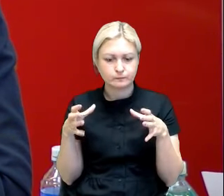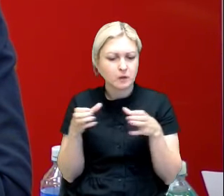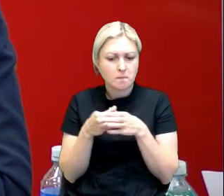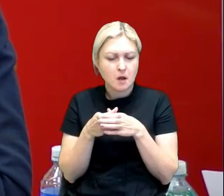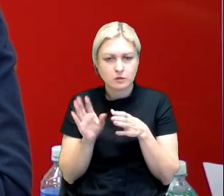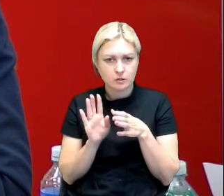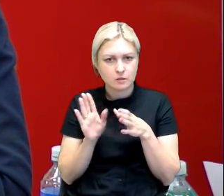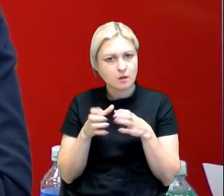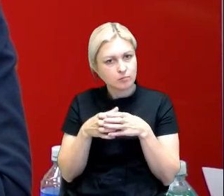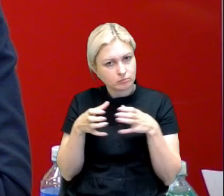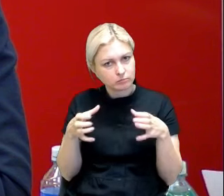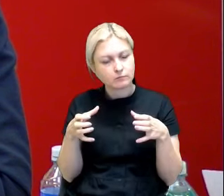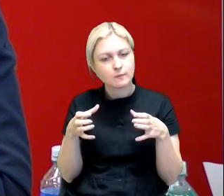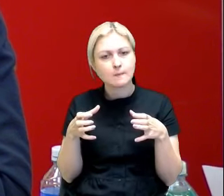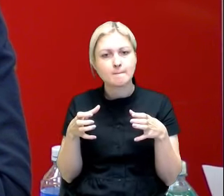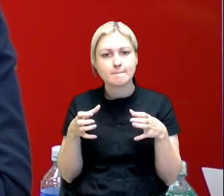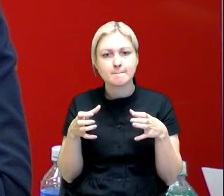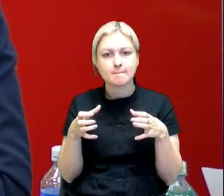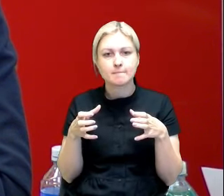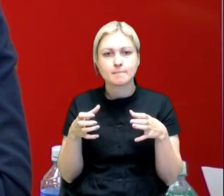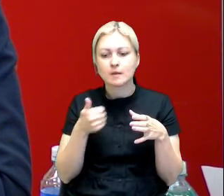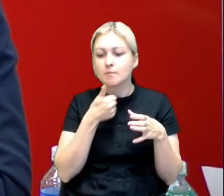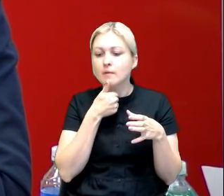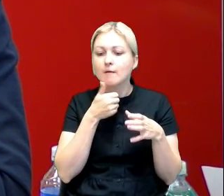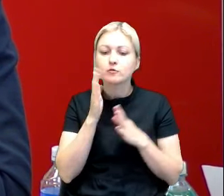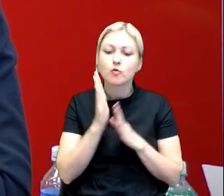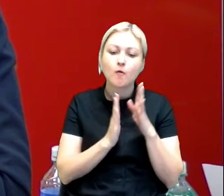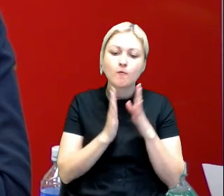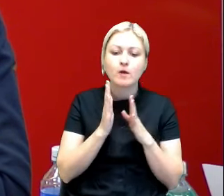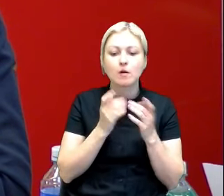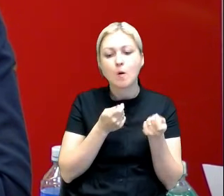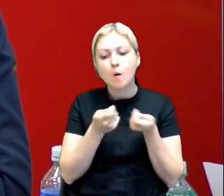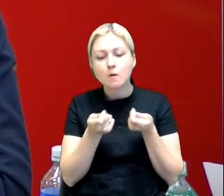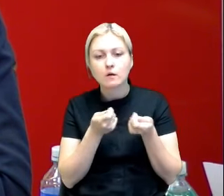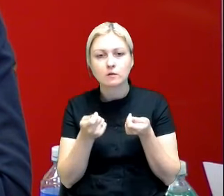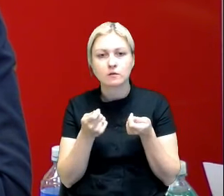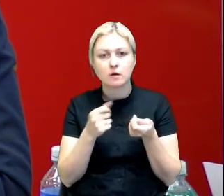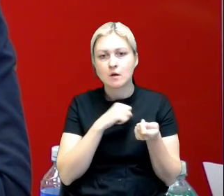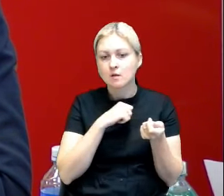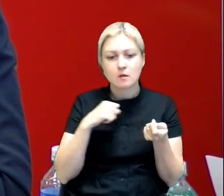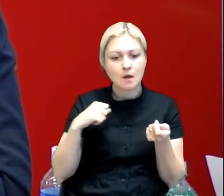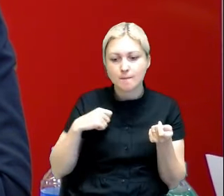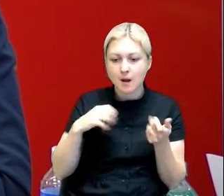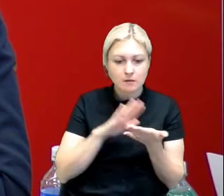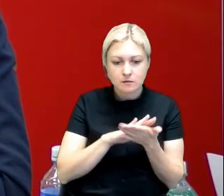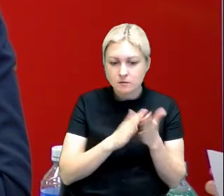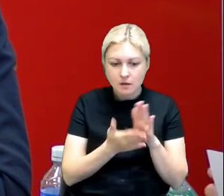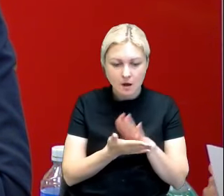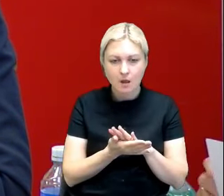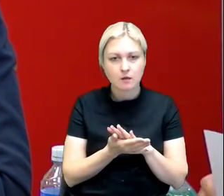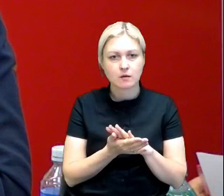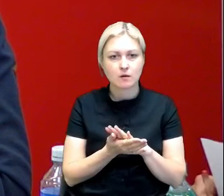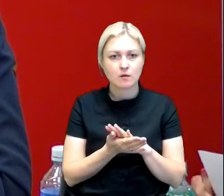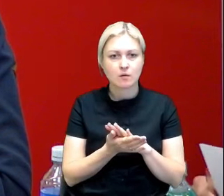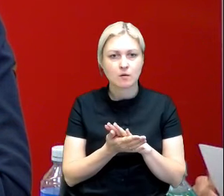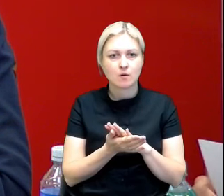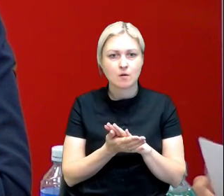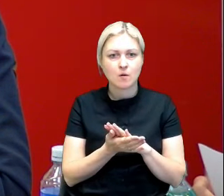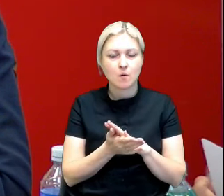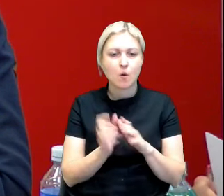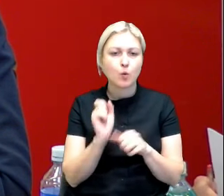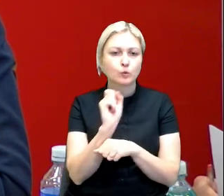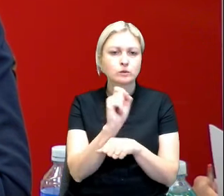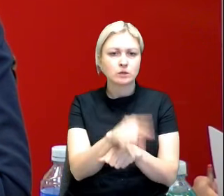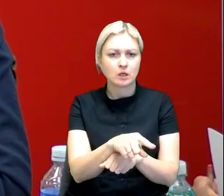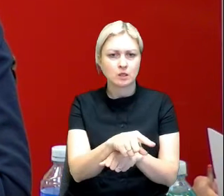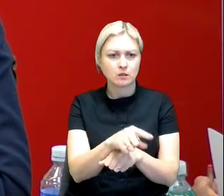mažas rengiant pavyzdžiui konferenciją net ne patys darydavo tą parengiamąjį darbą o tiesiog persamdydavo kažkokias